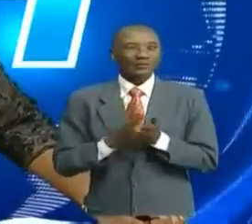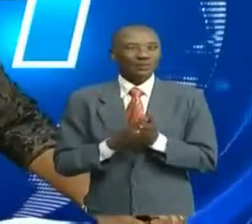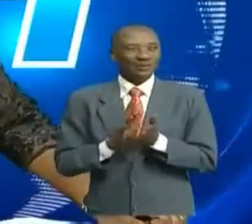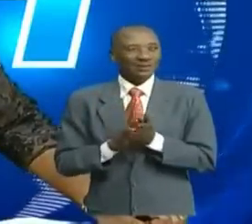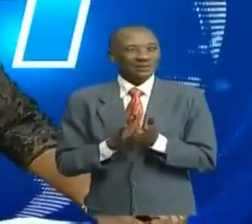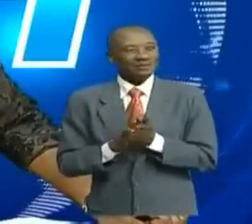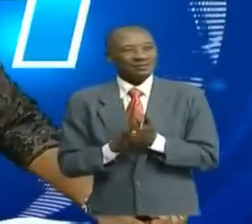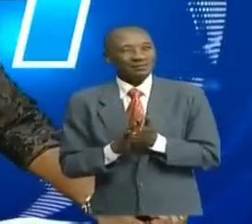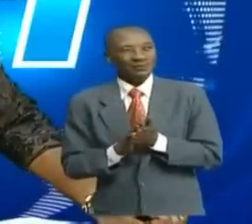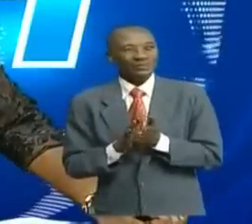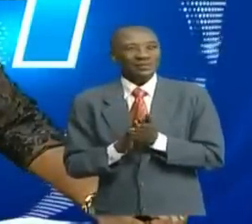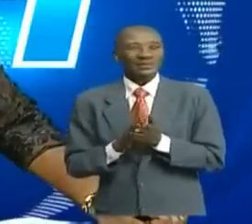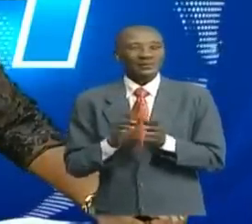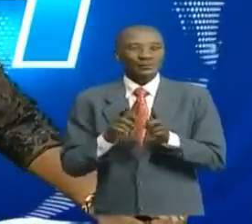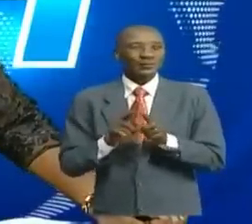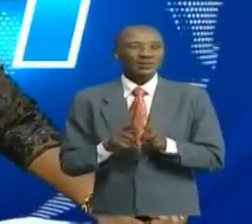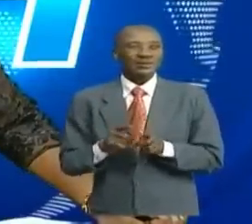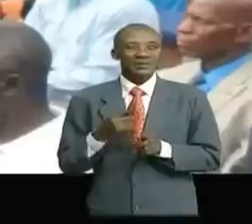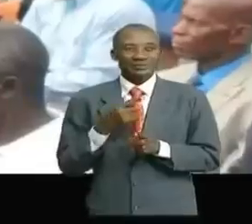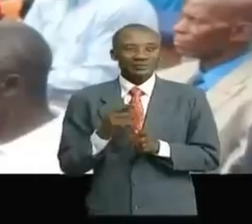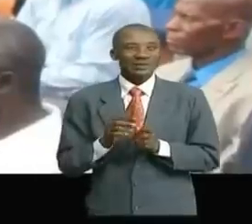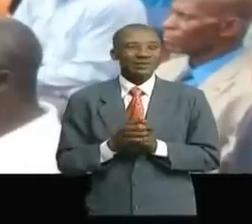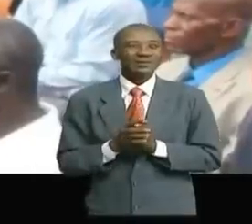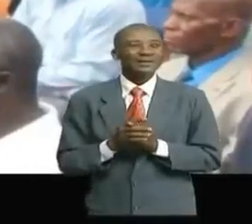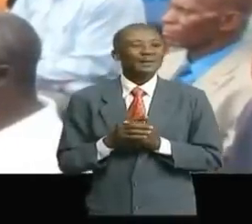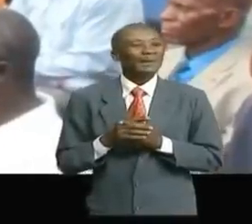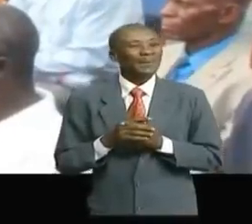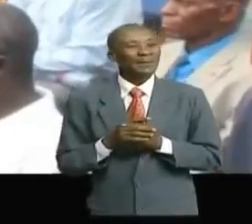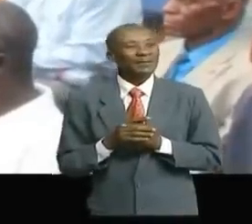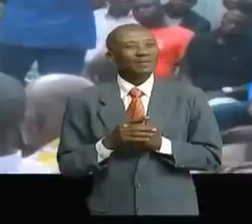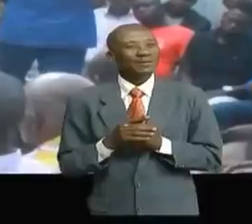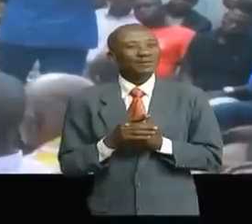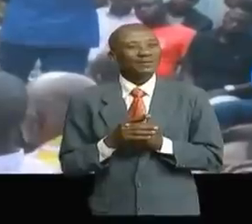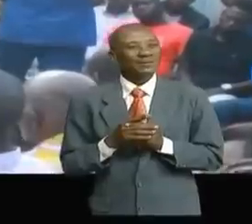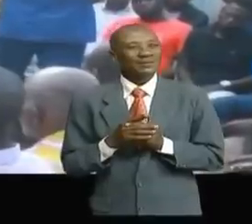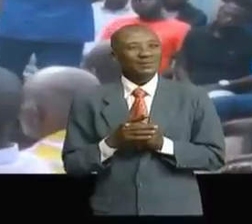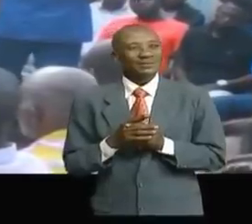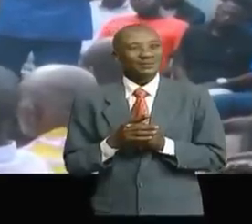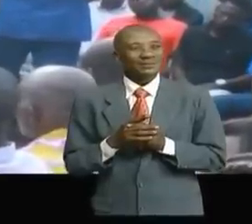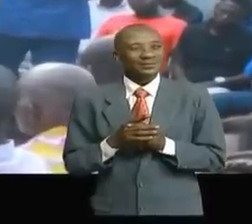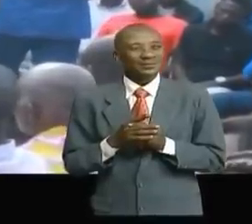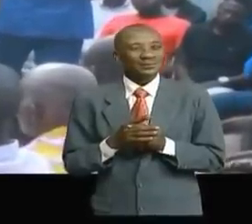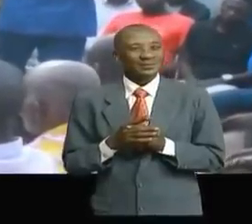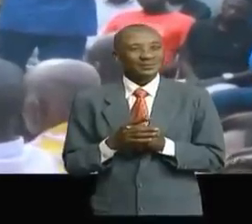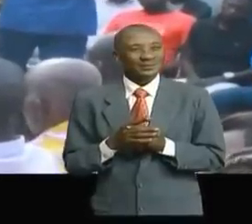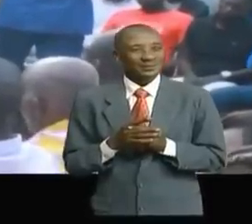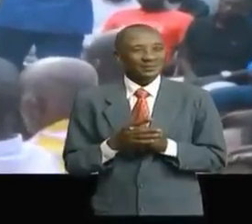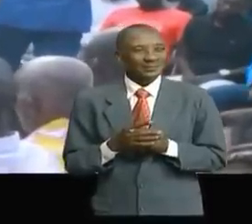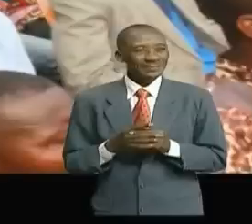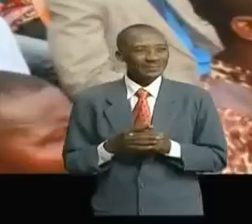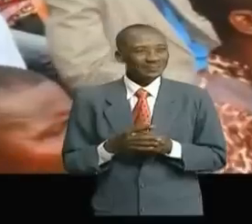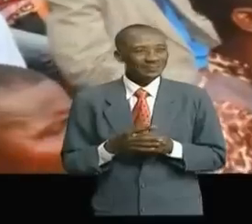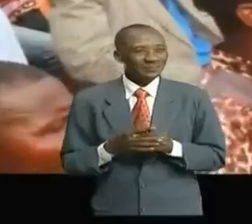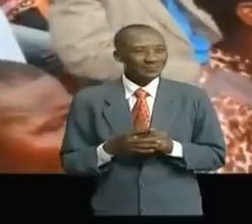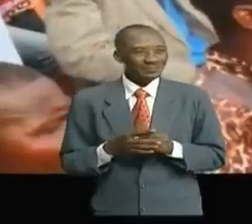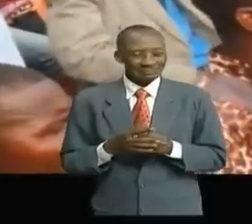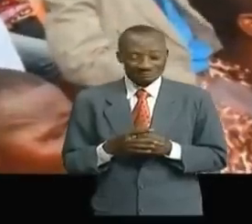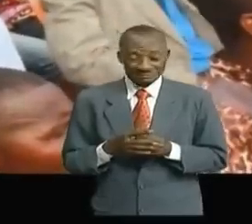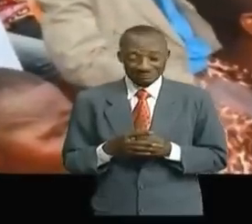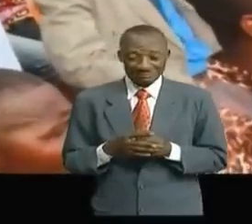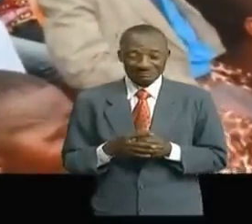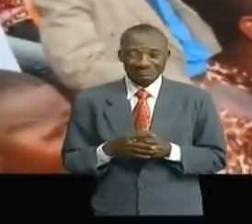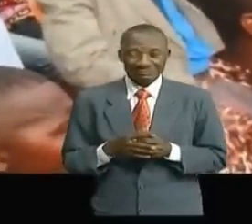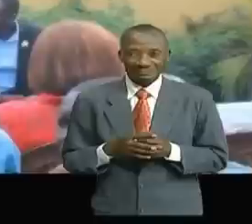et Yangumba pour le reportage. Les collectifs des présidents cellulaires de la ville de Kinshasa félicitent